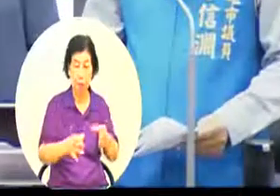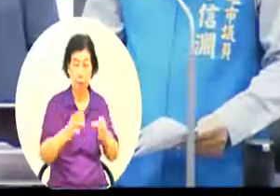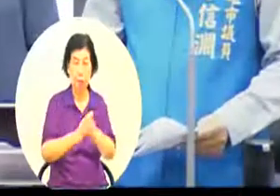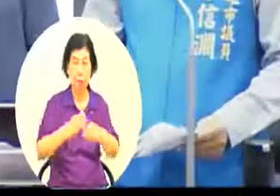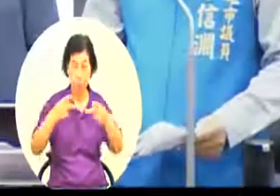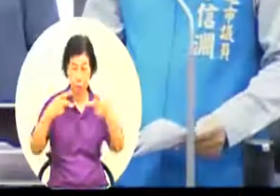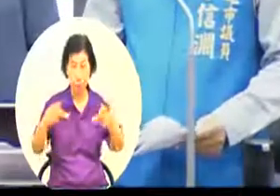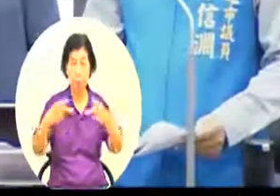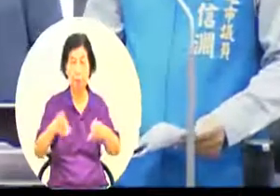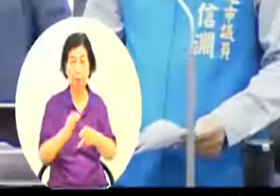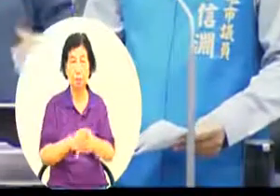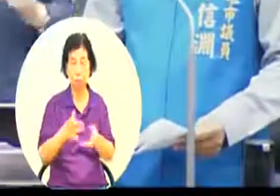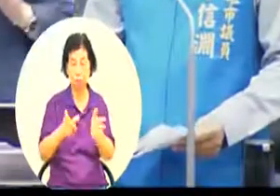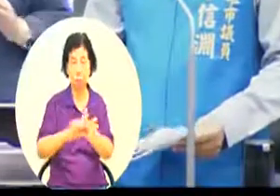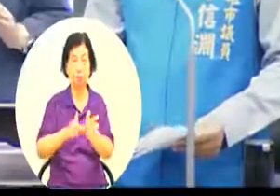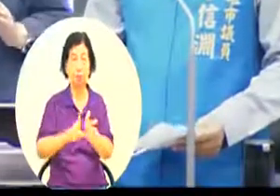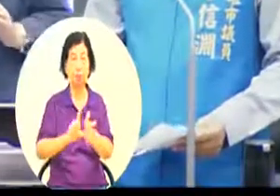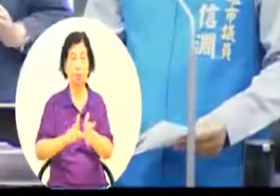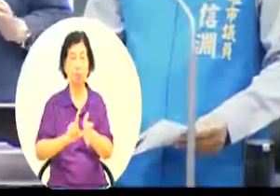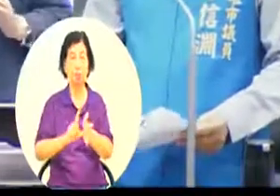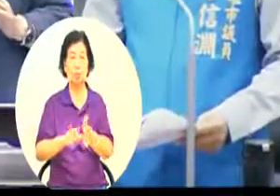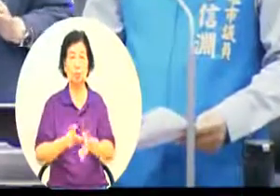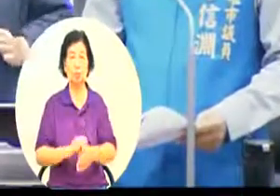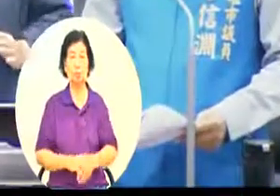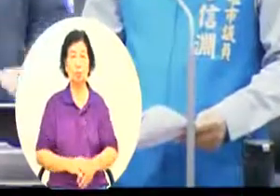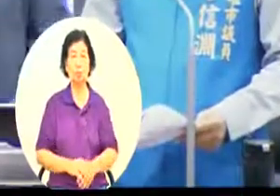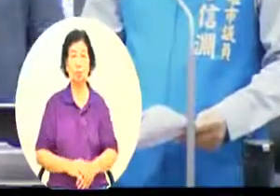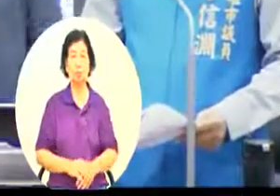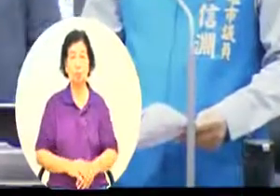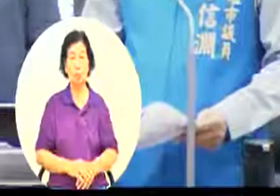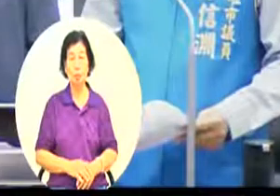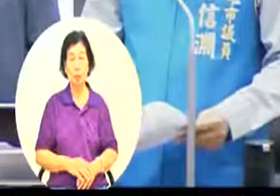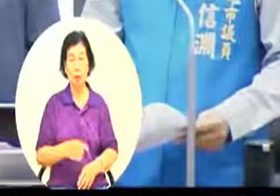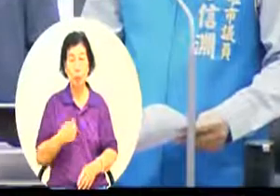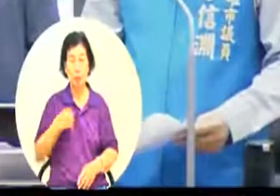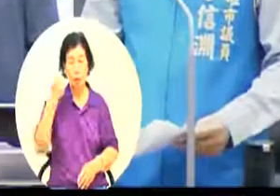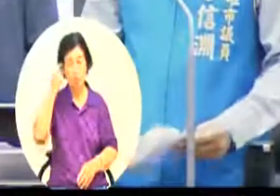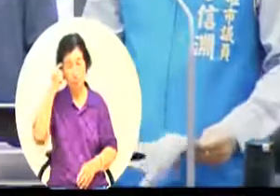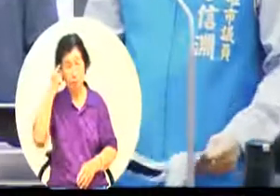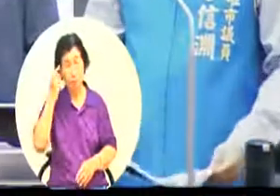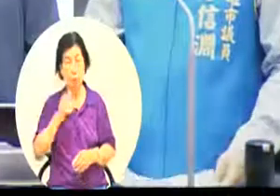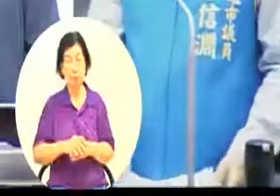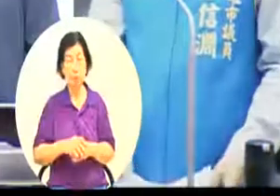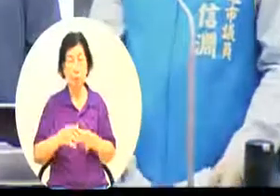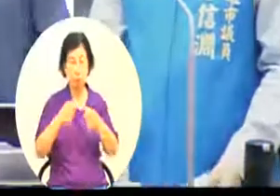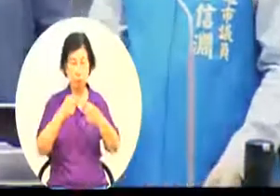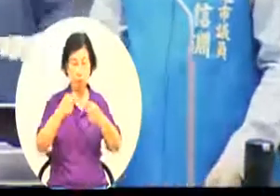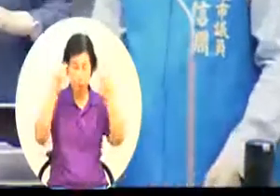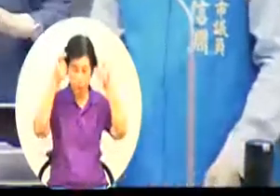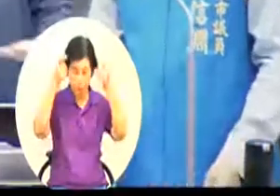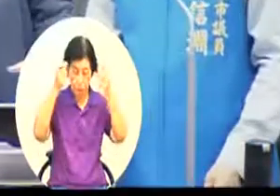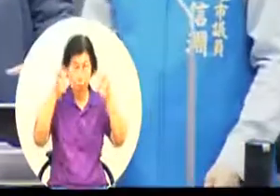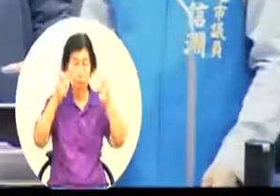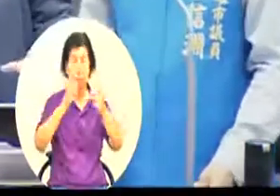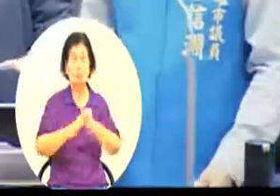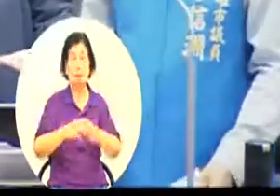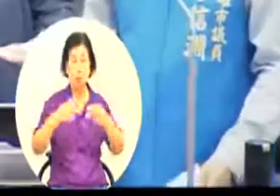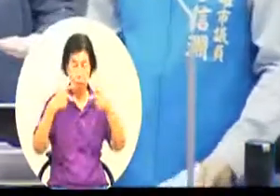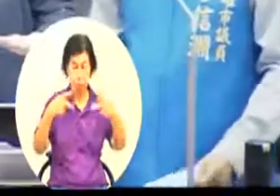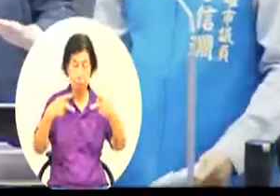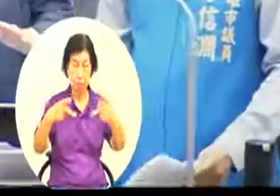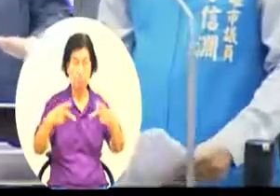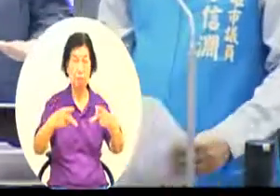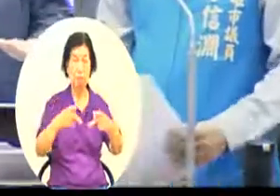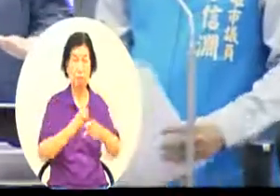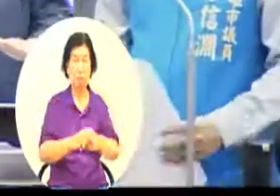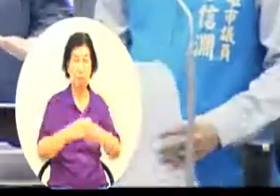安尼袂符。所以讲，我会看就是讲，第一个高雄这个捷运，这也够起好，